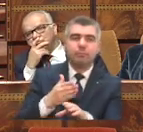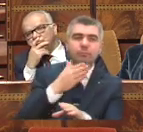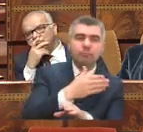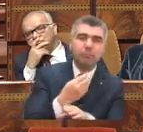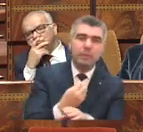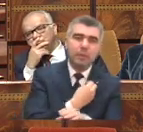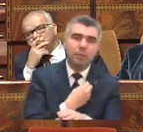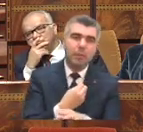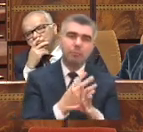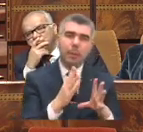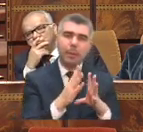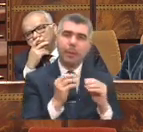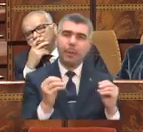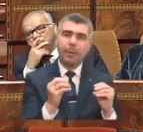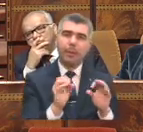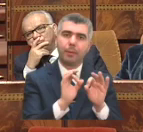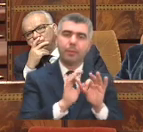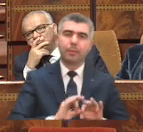الصحية